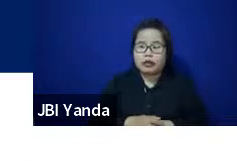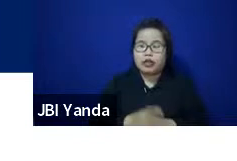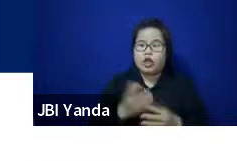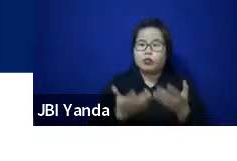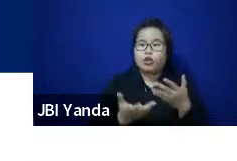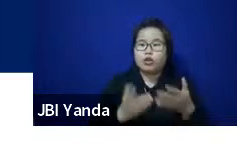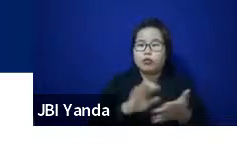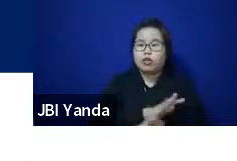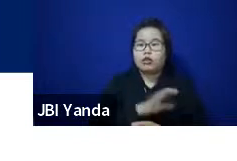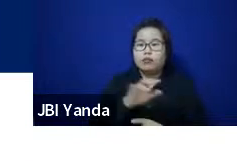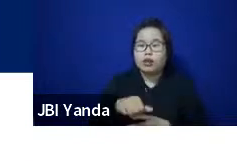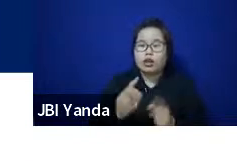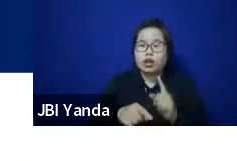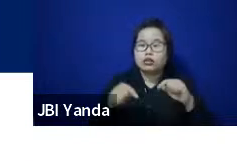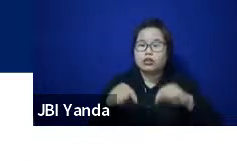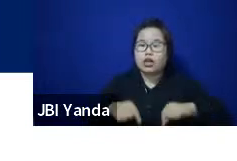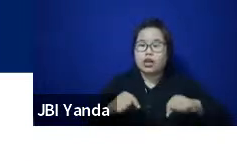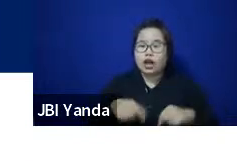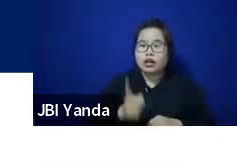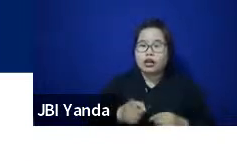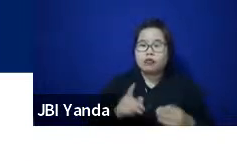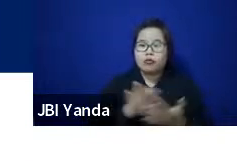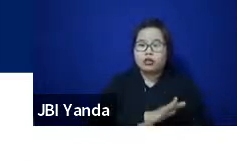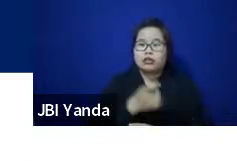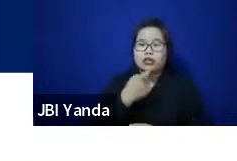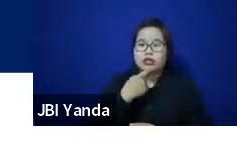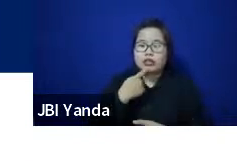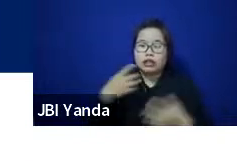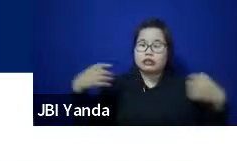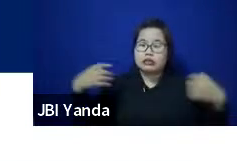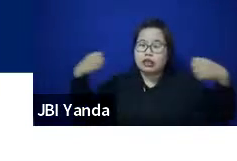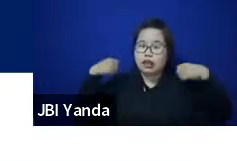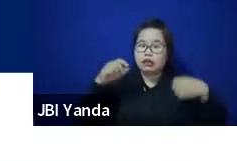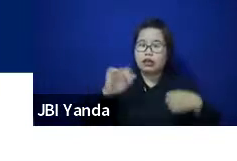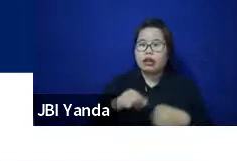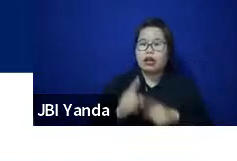momentum ya. Jadi saat ini ada momentum tentang health ya. Jadi